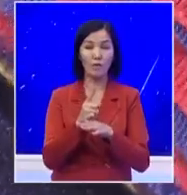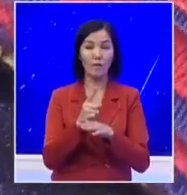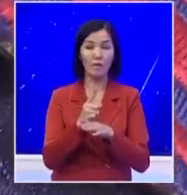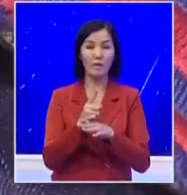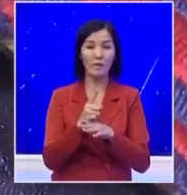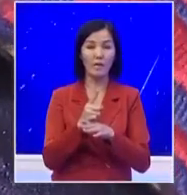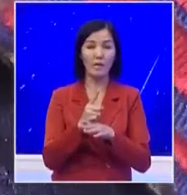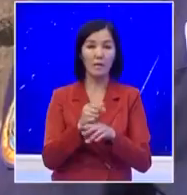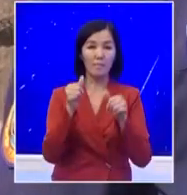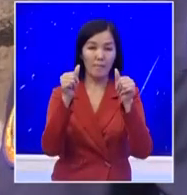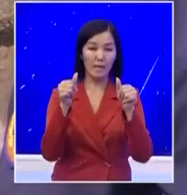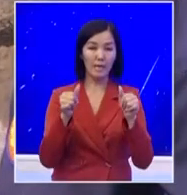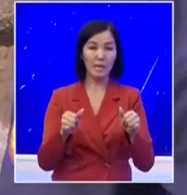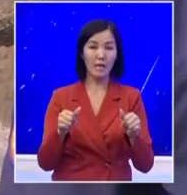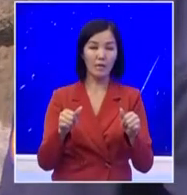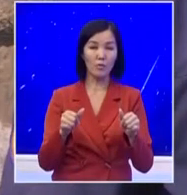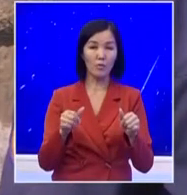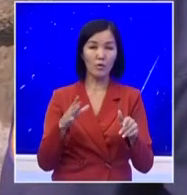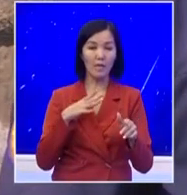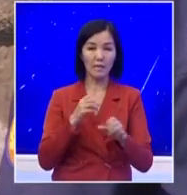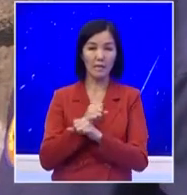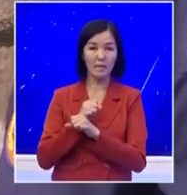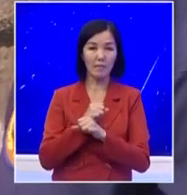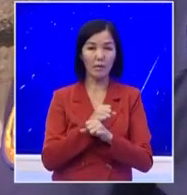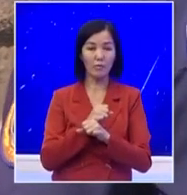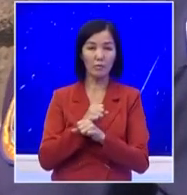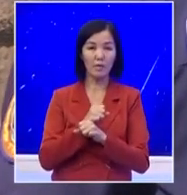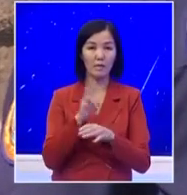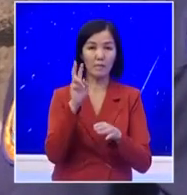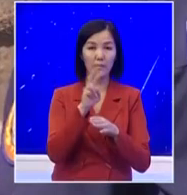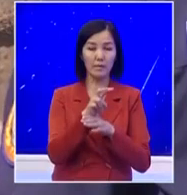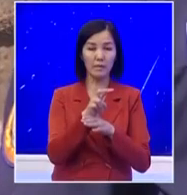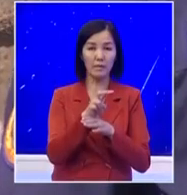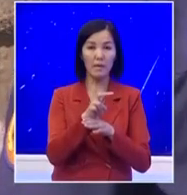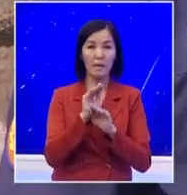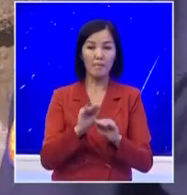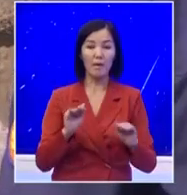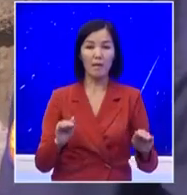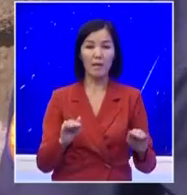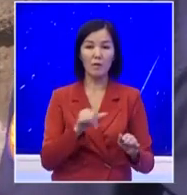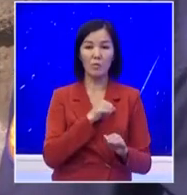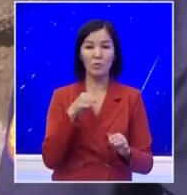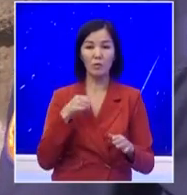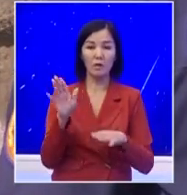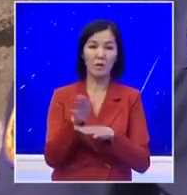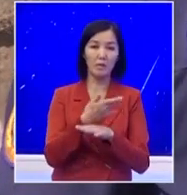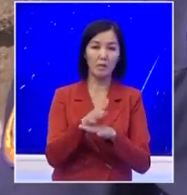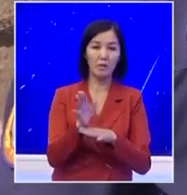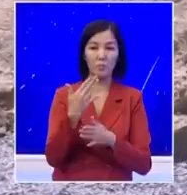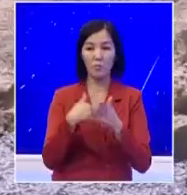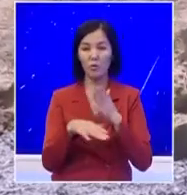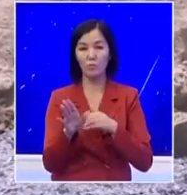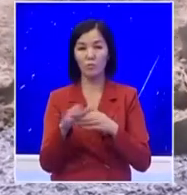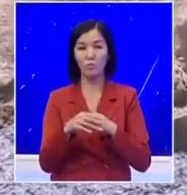орнатылды. Соған қарамастан демалушылардың сол жерлерде суға шомылу салдарынан және балаларын қараусыз қалдыруынан оқыс оқиғалар орын алып